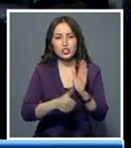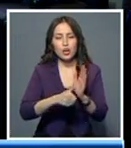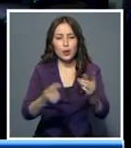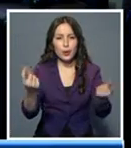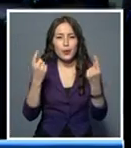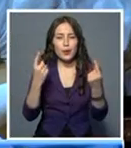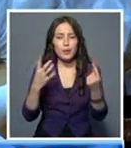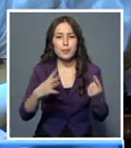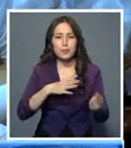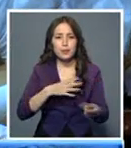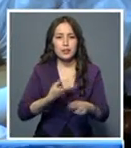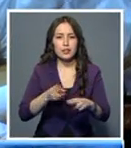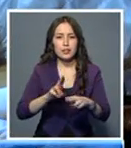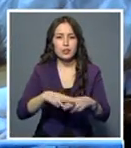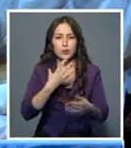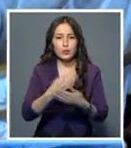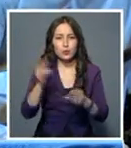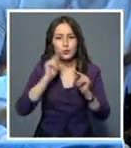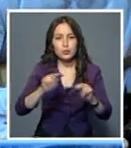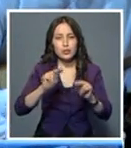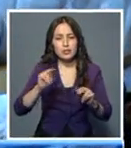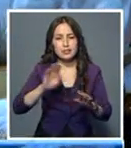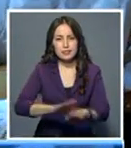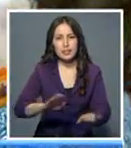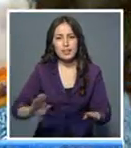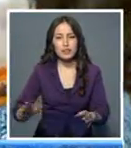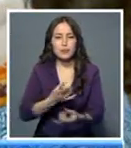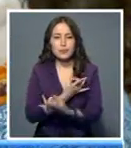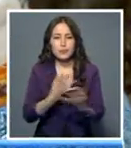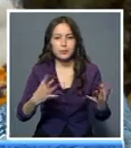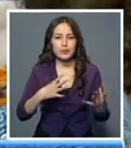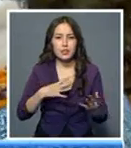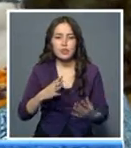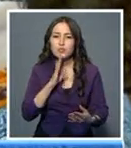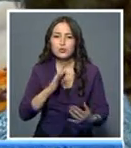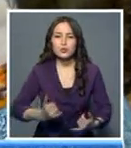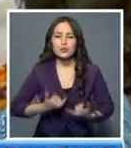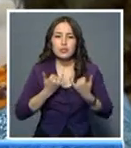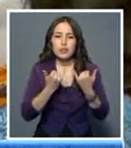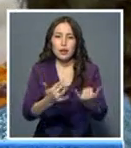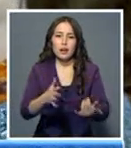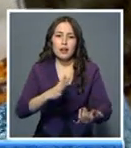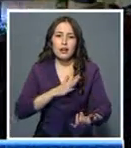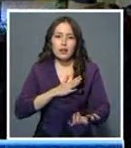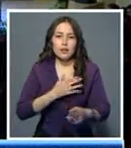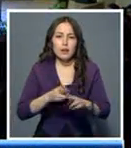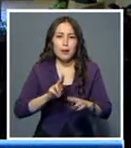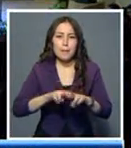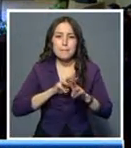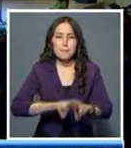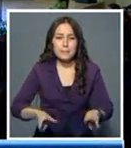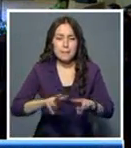өнер шеберінің әріптестері мен шәкірттері кеш ұйымдастырып, халқымыздың ерке қызын ерекше құттықтады. Шараға мәдениет және спорт министрі арнайы